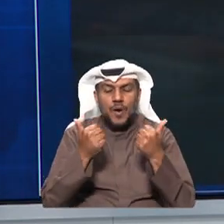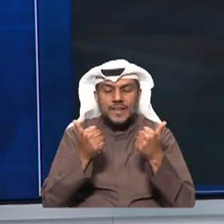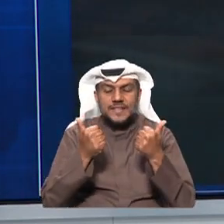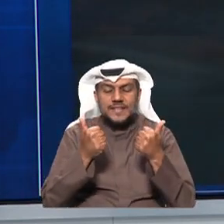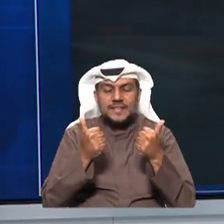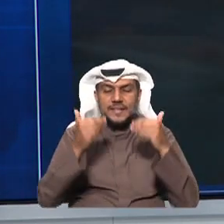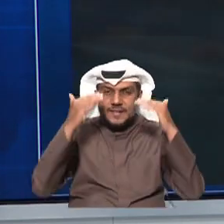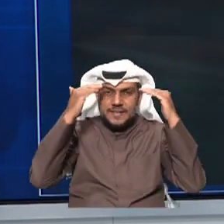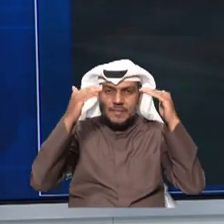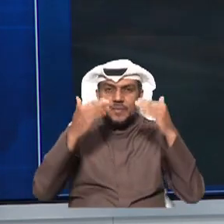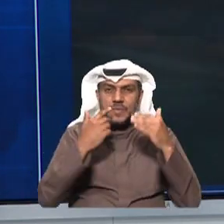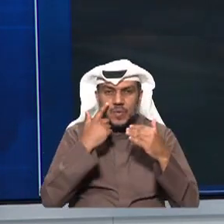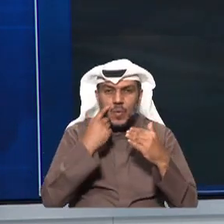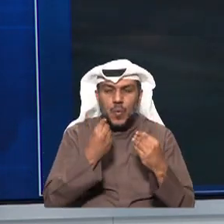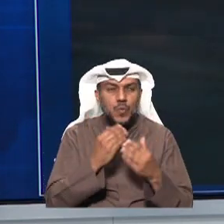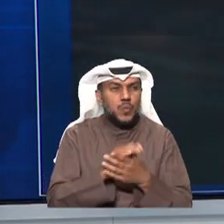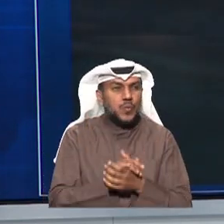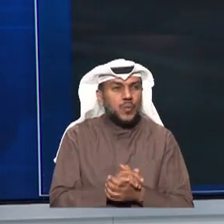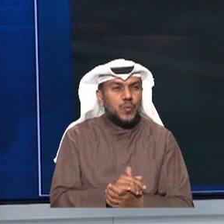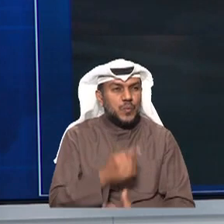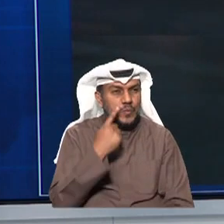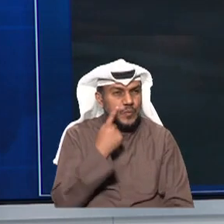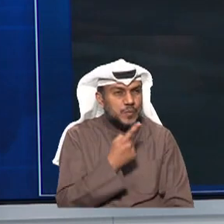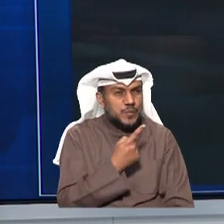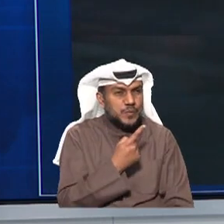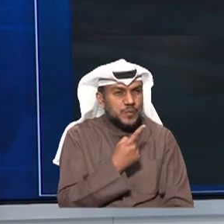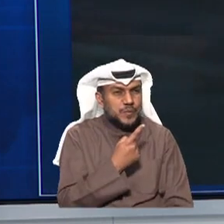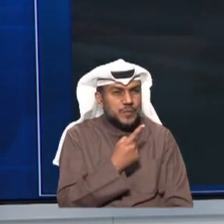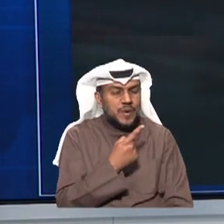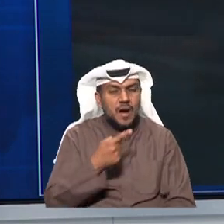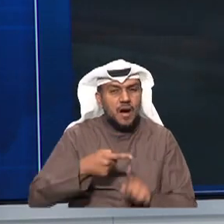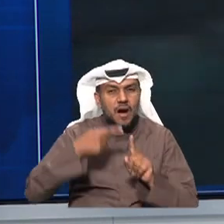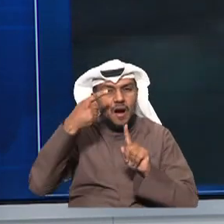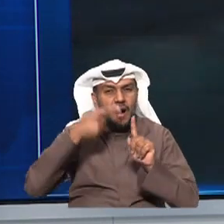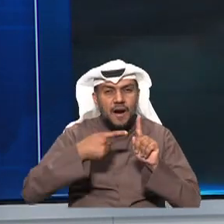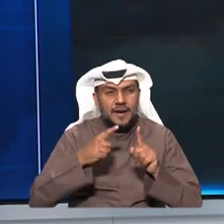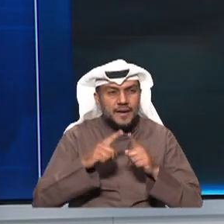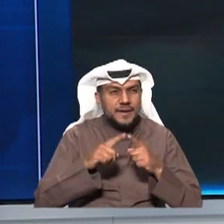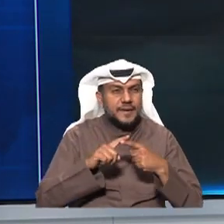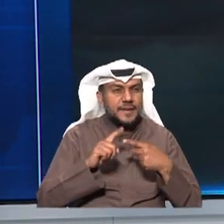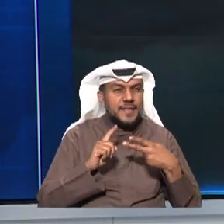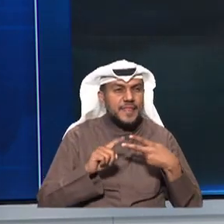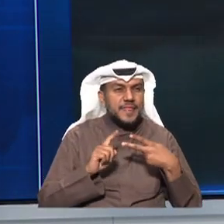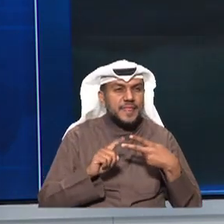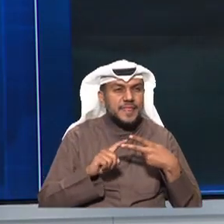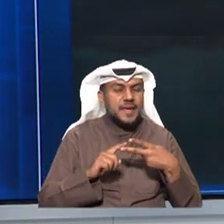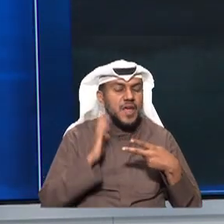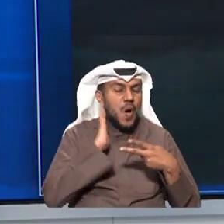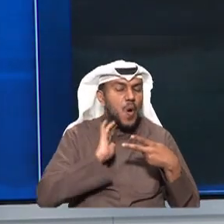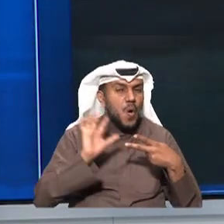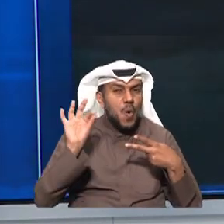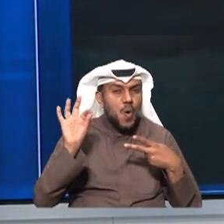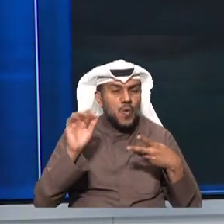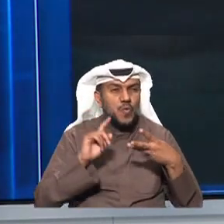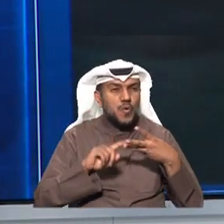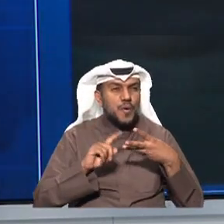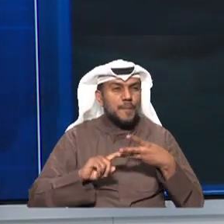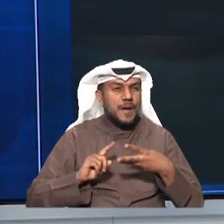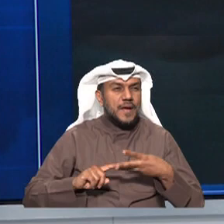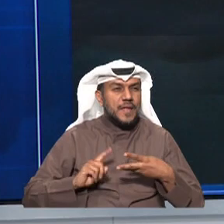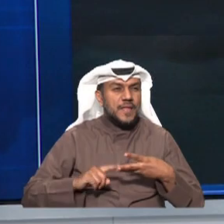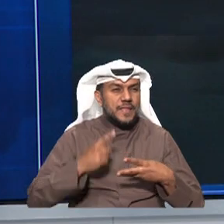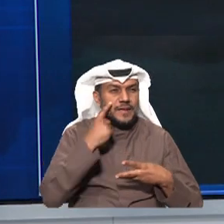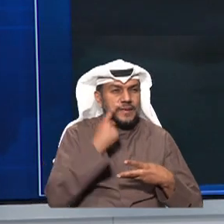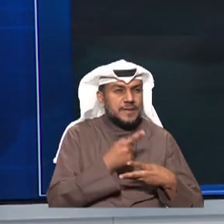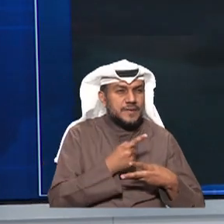رياح شمالية سرعتها 10 كيلومتر في الساعة، درجة الحرارة الحالية 18 درجة مئوية، والرطوبة النسبية 40%، الرؤية